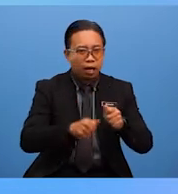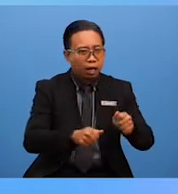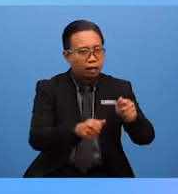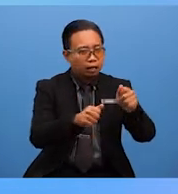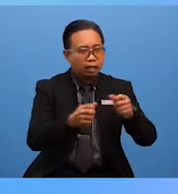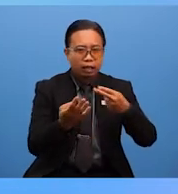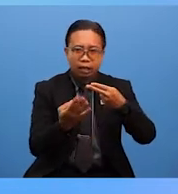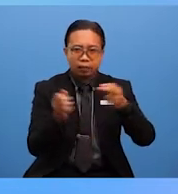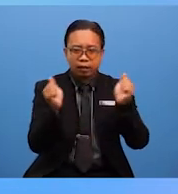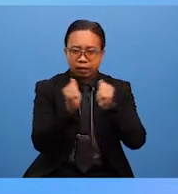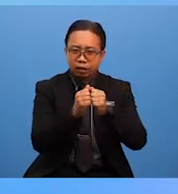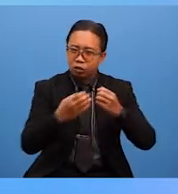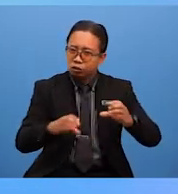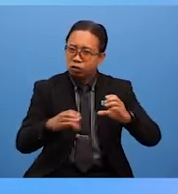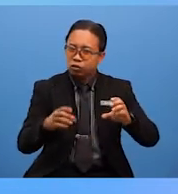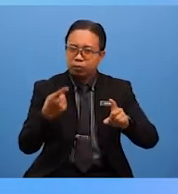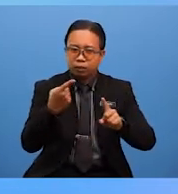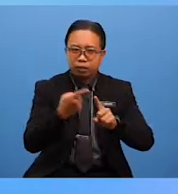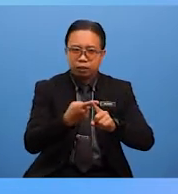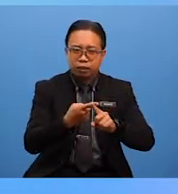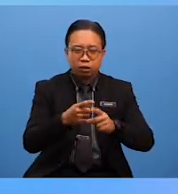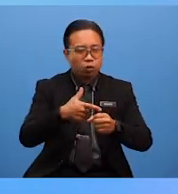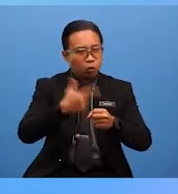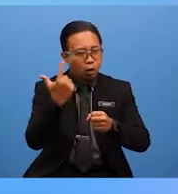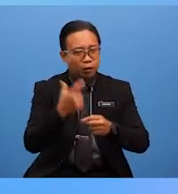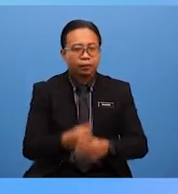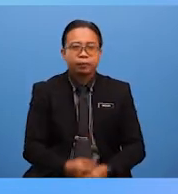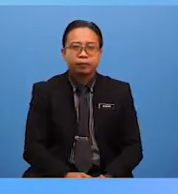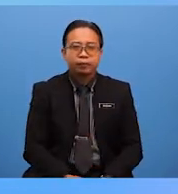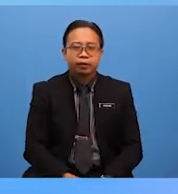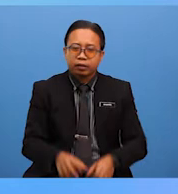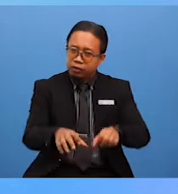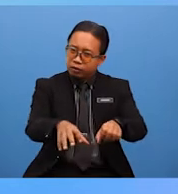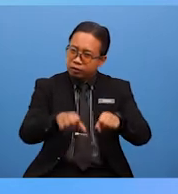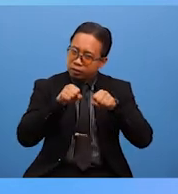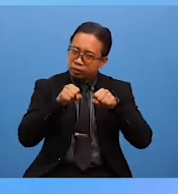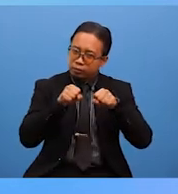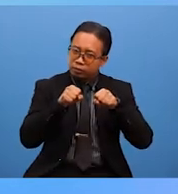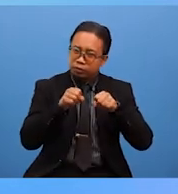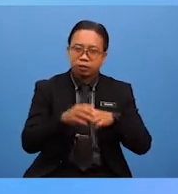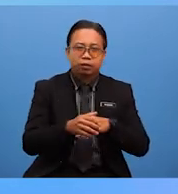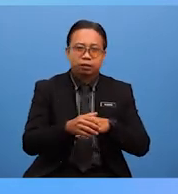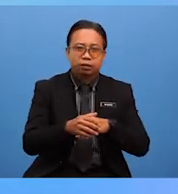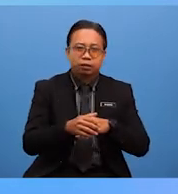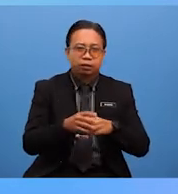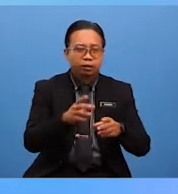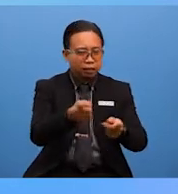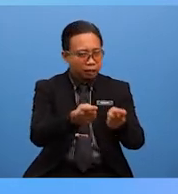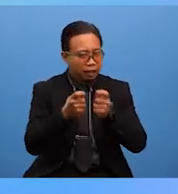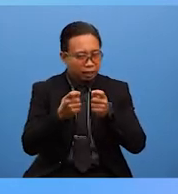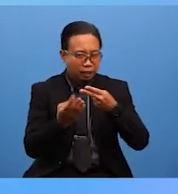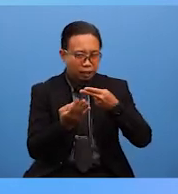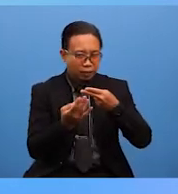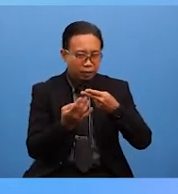dengan cepat ke persekitaran sedih mood bulu gule memerangkap kabel untuk